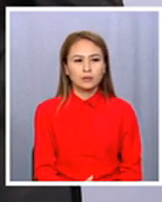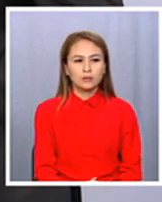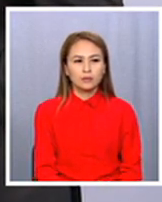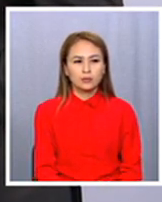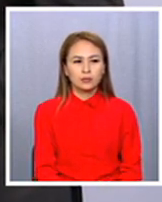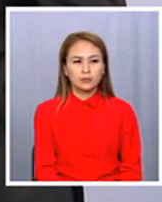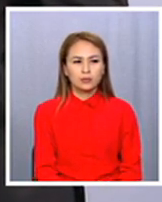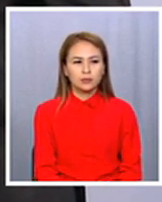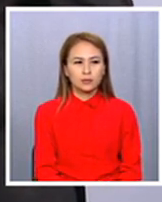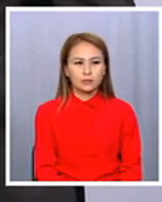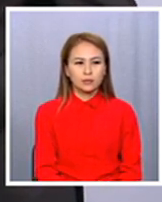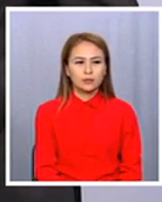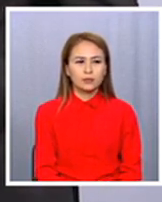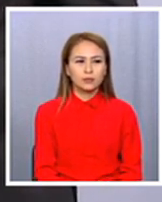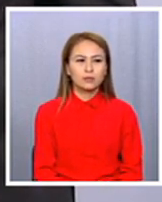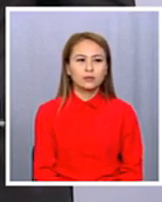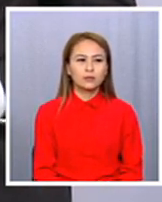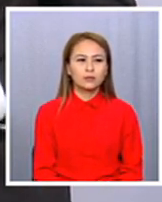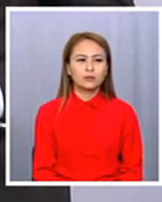Интернетке тәуелділік,